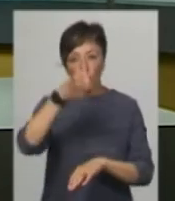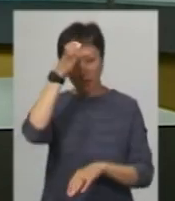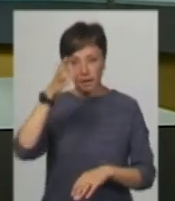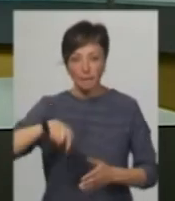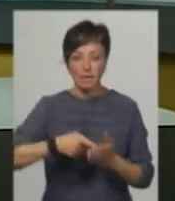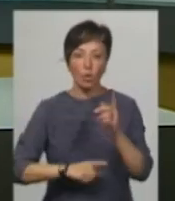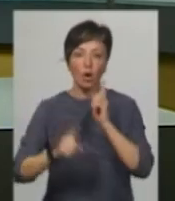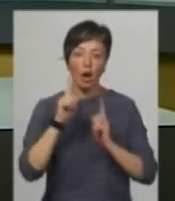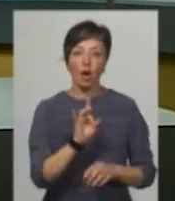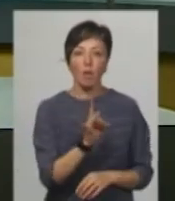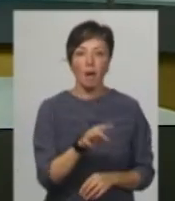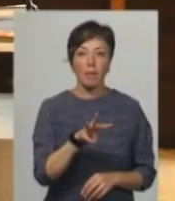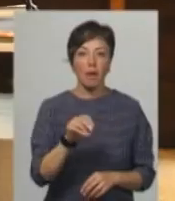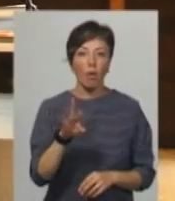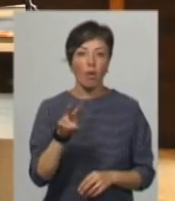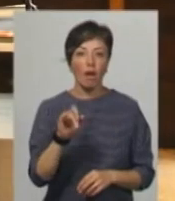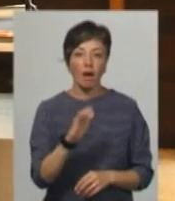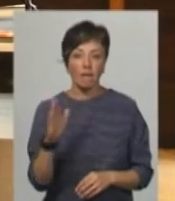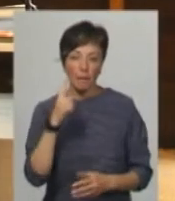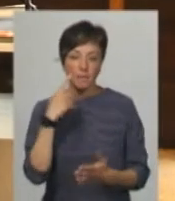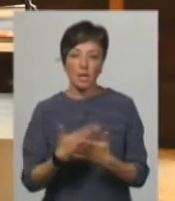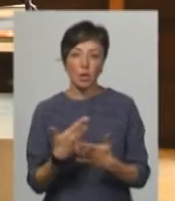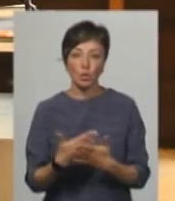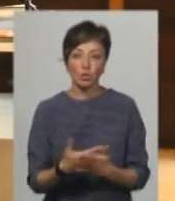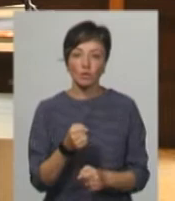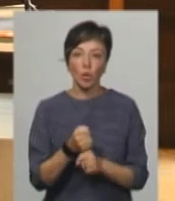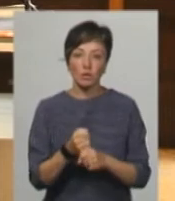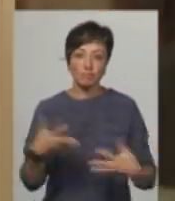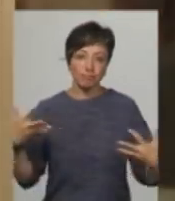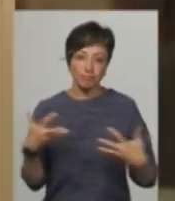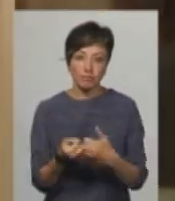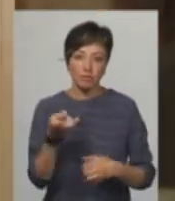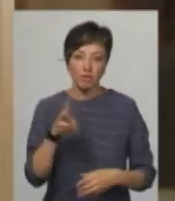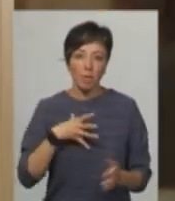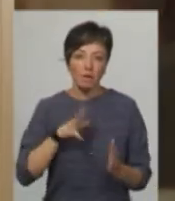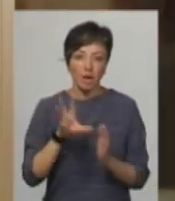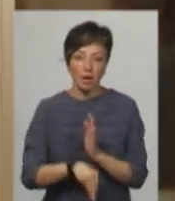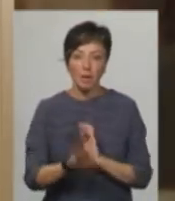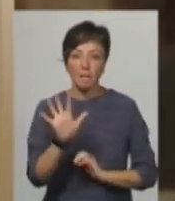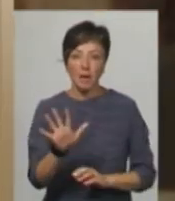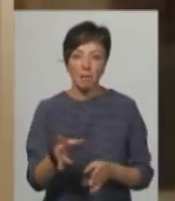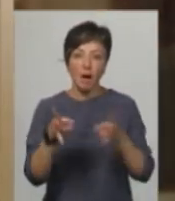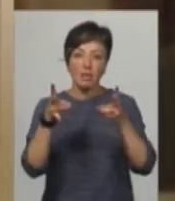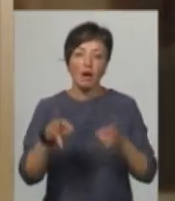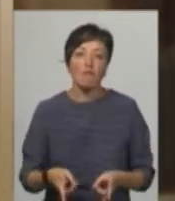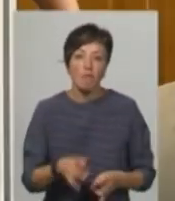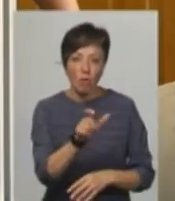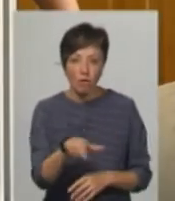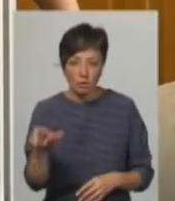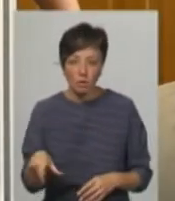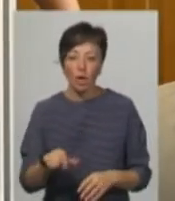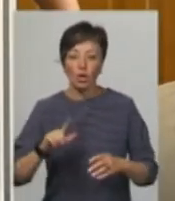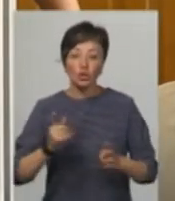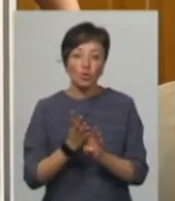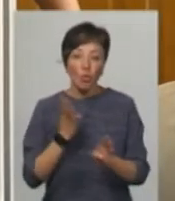Хмельницької міської ради Романа Миколаєва, котрого підозрюють у скоєнні ДТП з двома загиблими та п'ятьма травмованими. Чергове